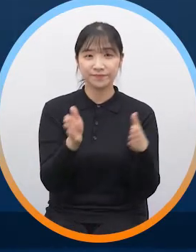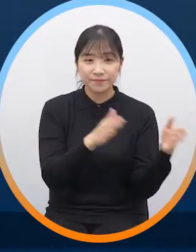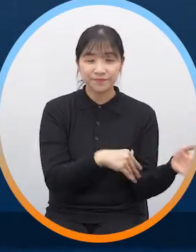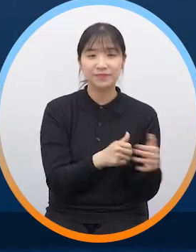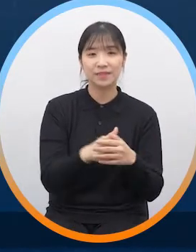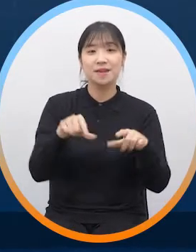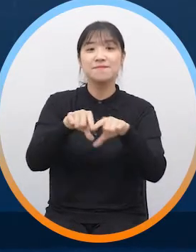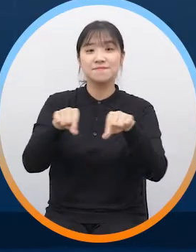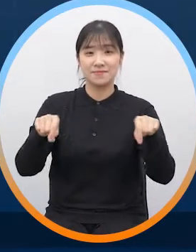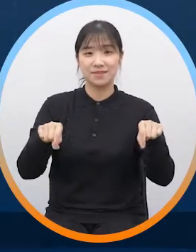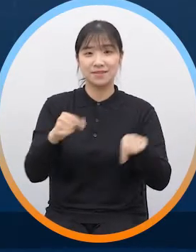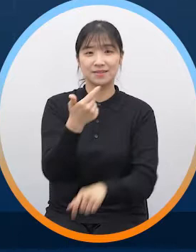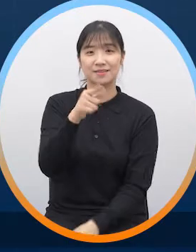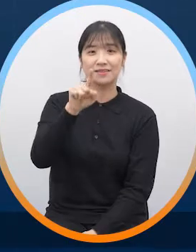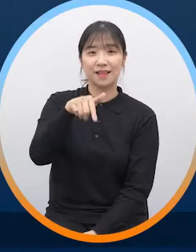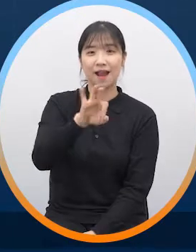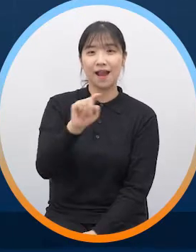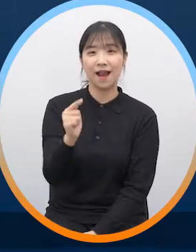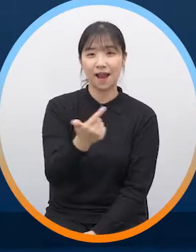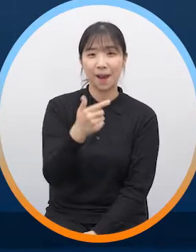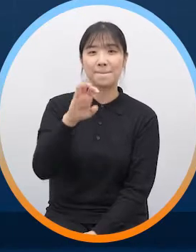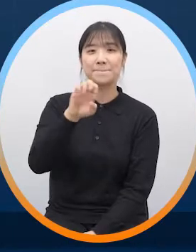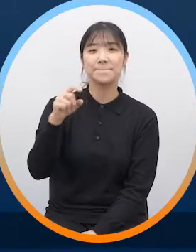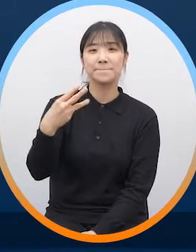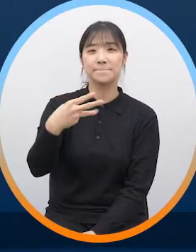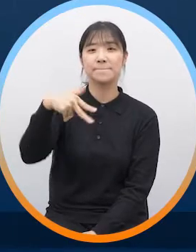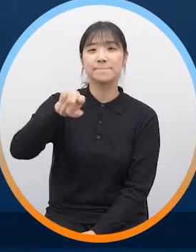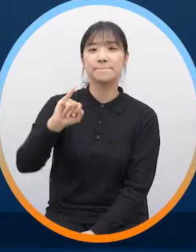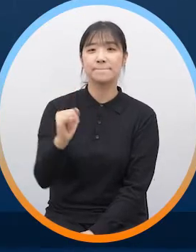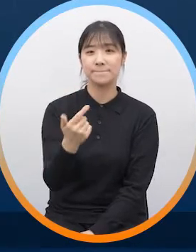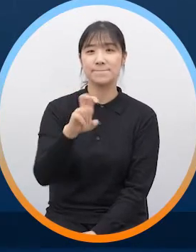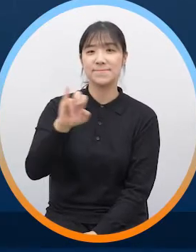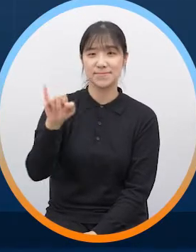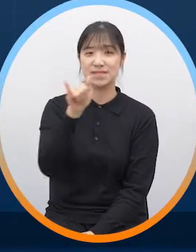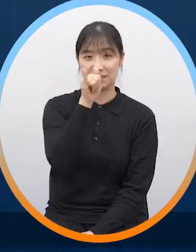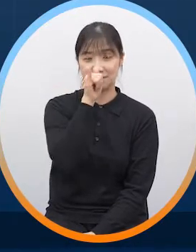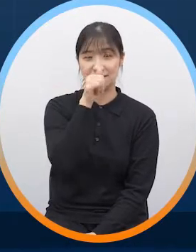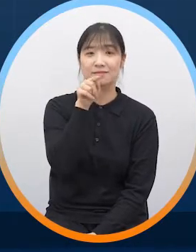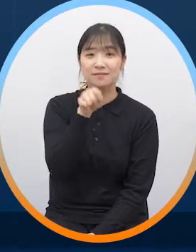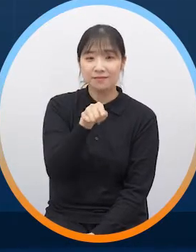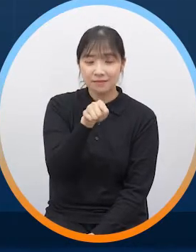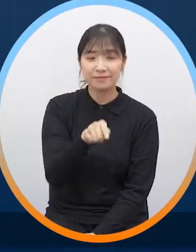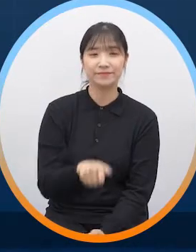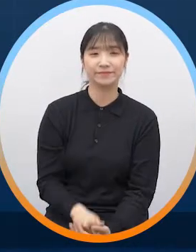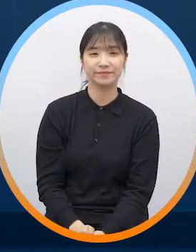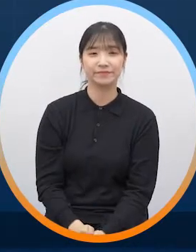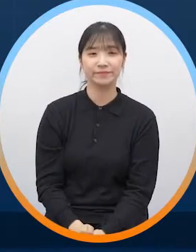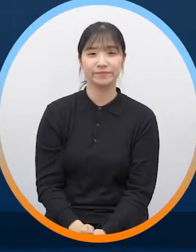그리고 음식으로는 나간 팔진미가 있는데요. 이 팔진미는